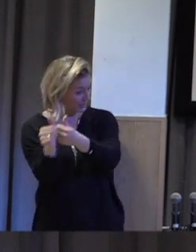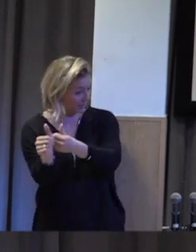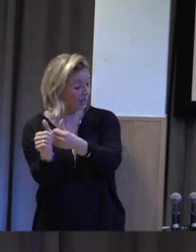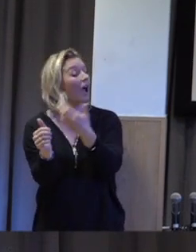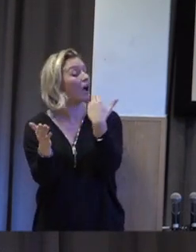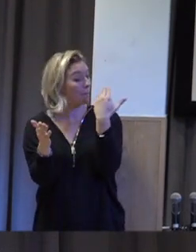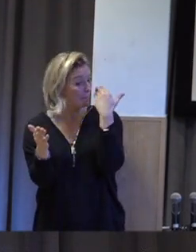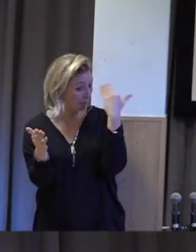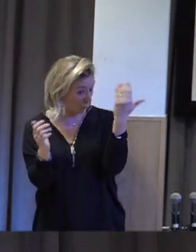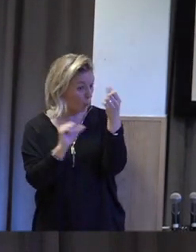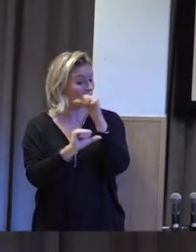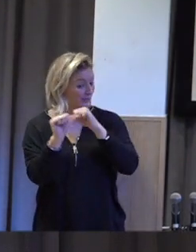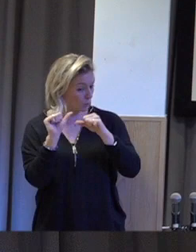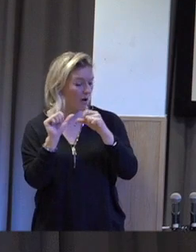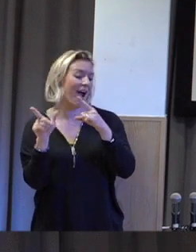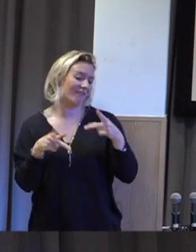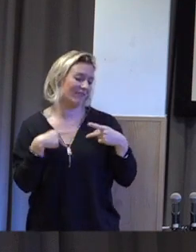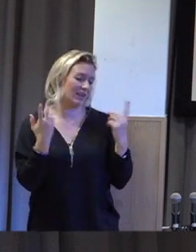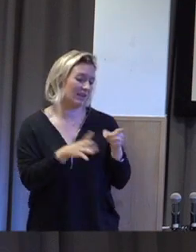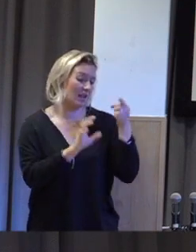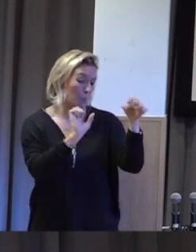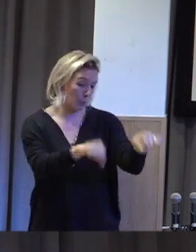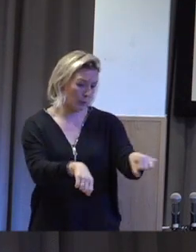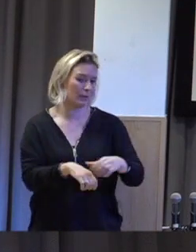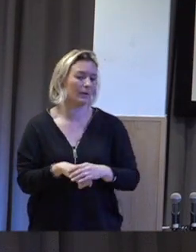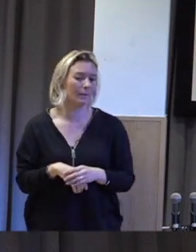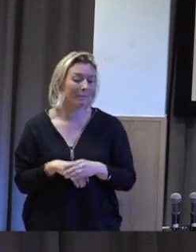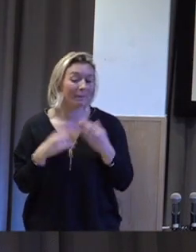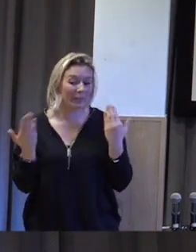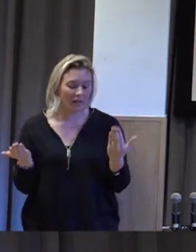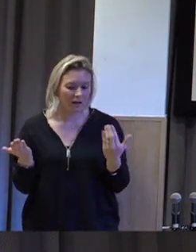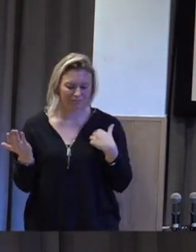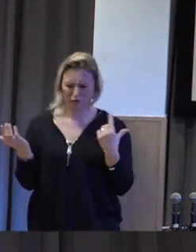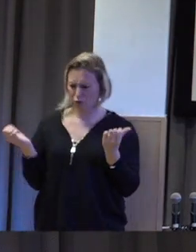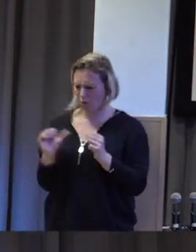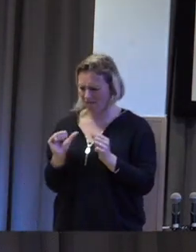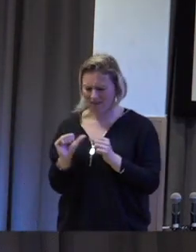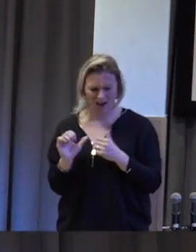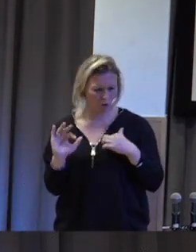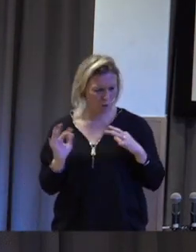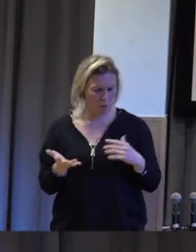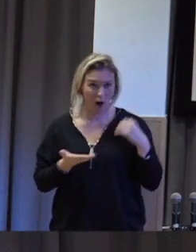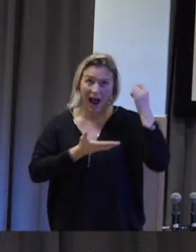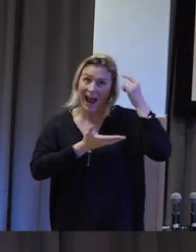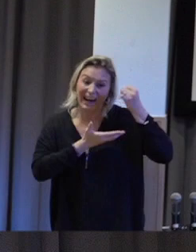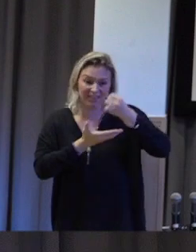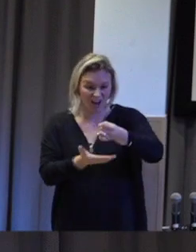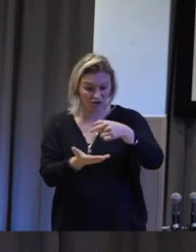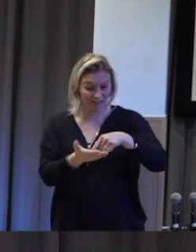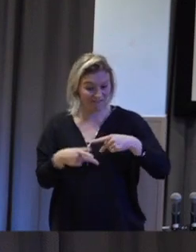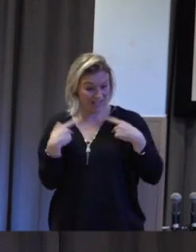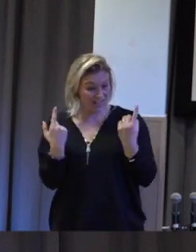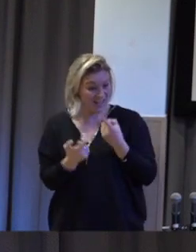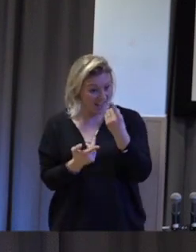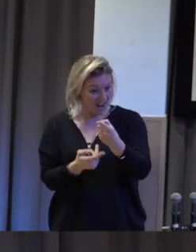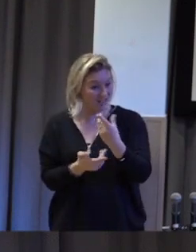tu vivras. » La question était « Que dois-je faire pour hériter de la vie